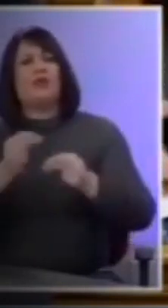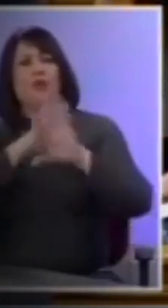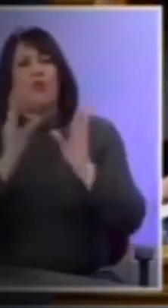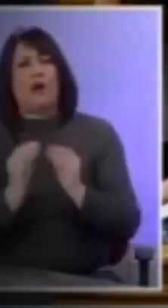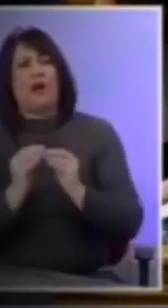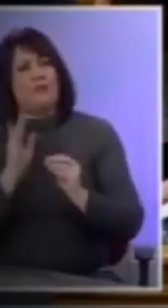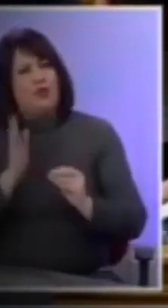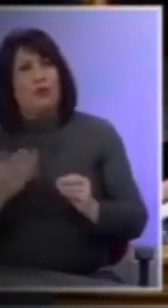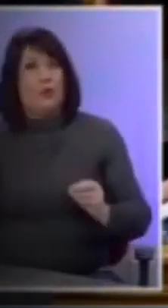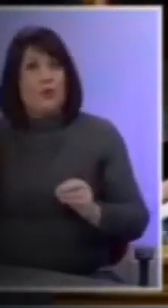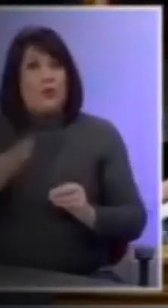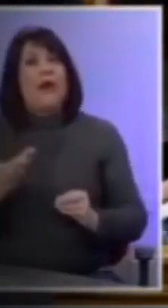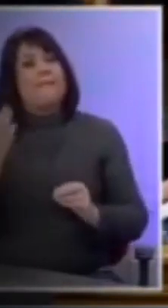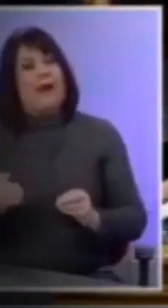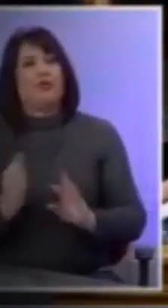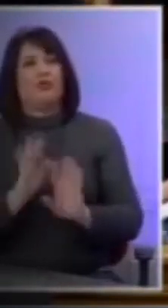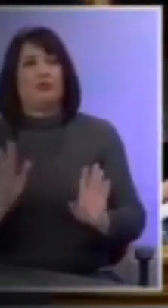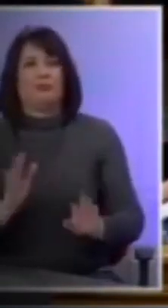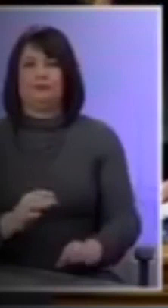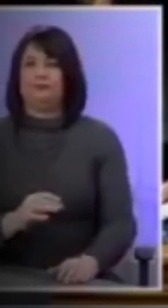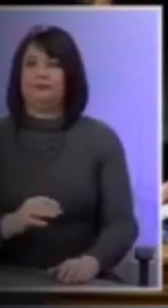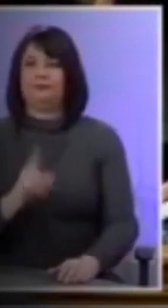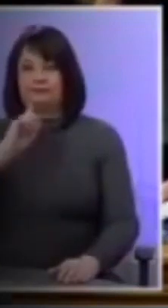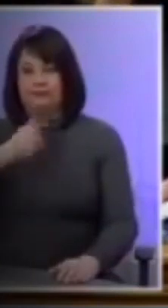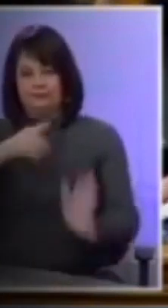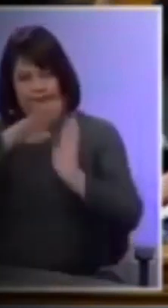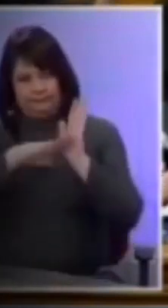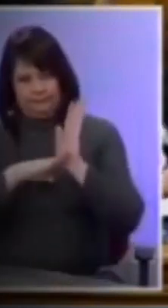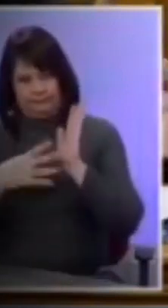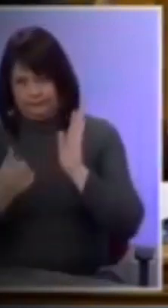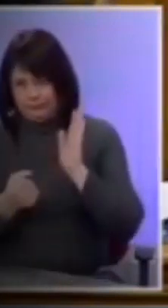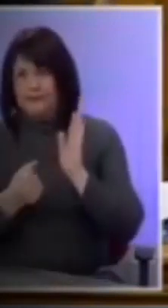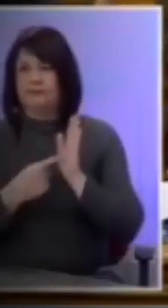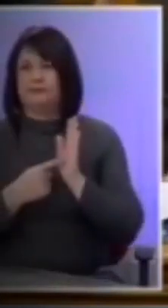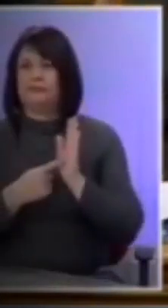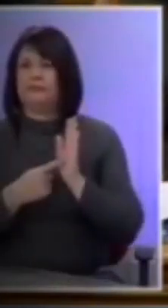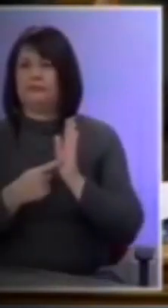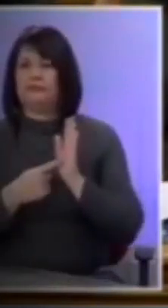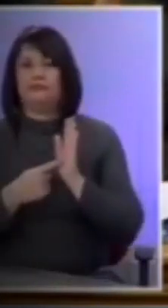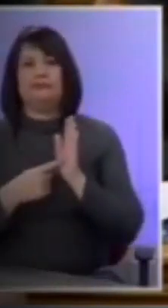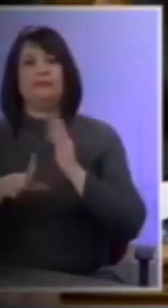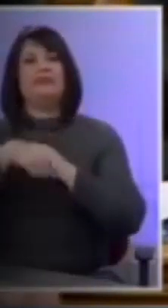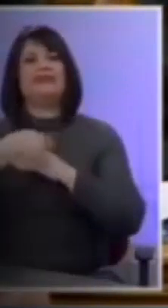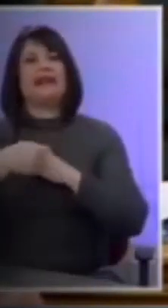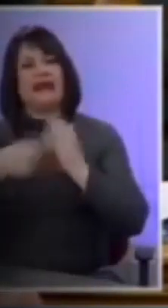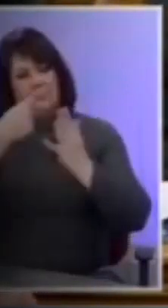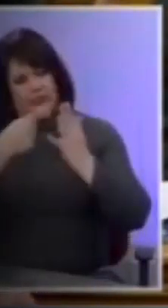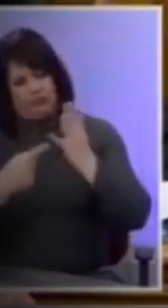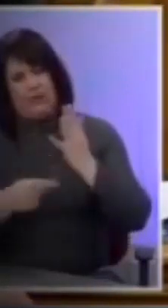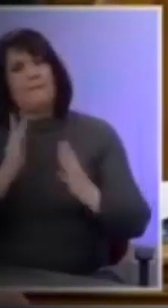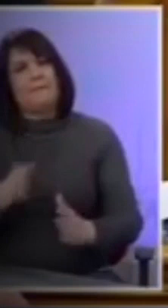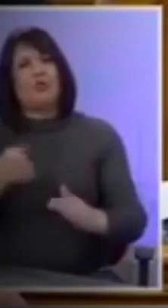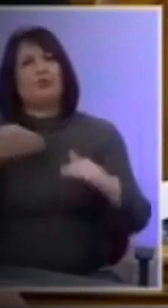διατάξεις ισχύουν ήδη. Σύμφωνα λοιπόν με αυτές τις διατάξεις που σας διάβασα, οι παραπάνω εισαγγελικοί λειτουργοί